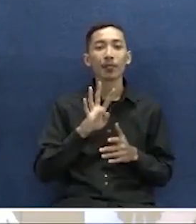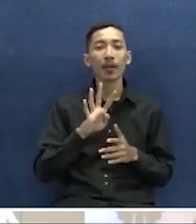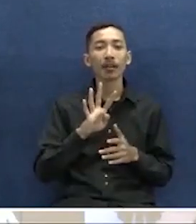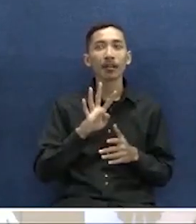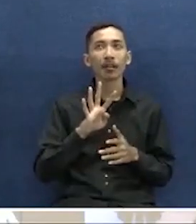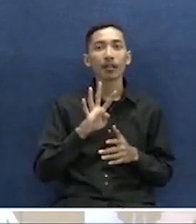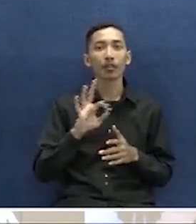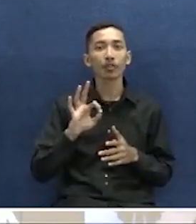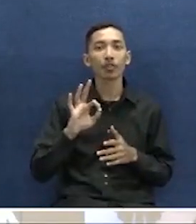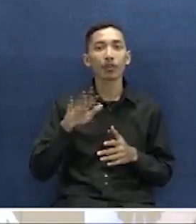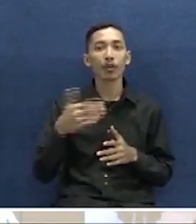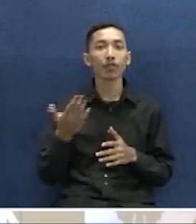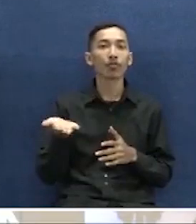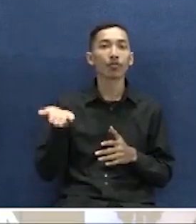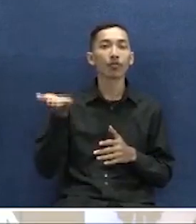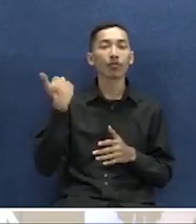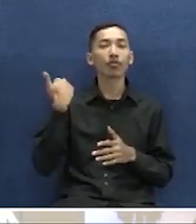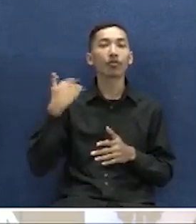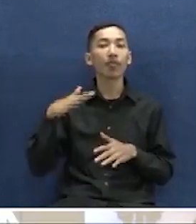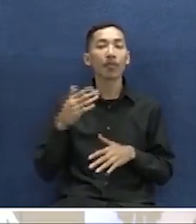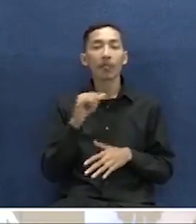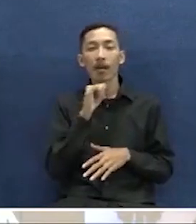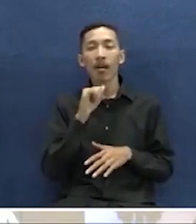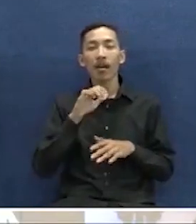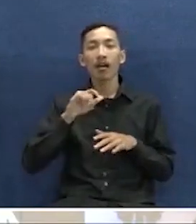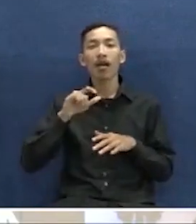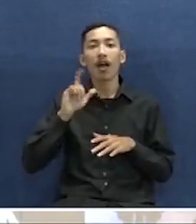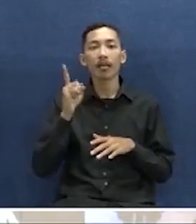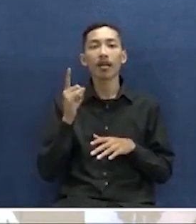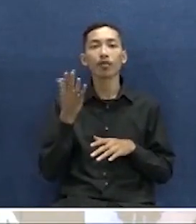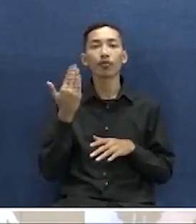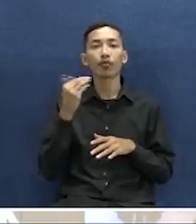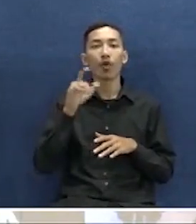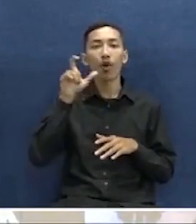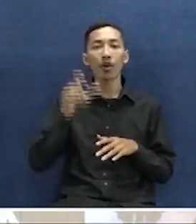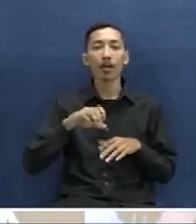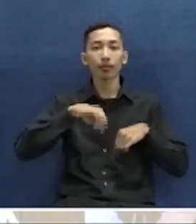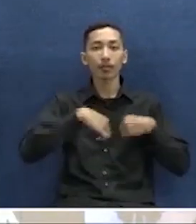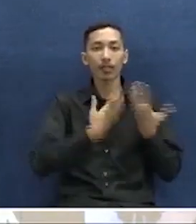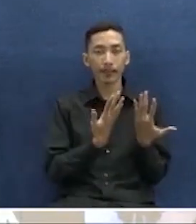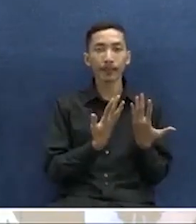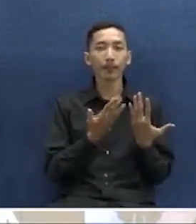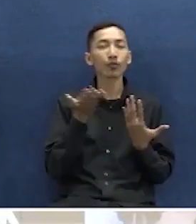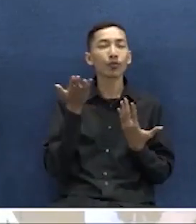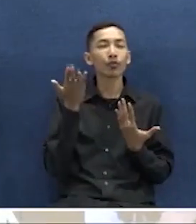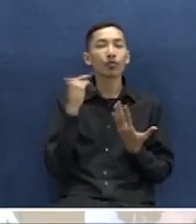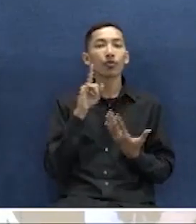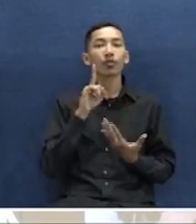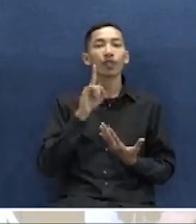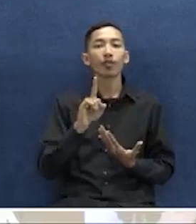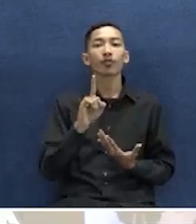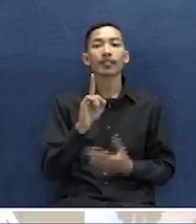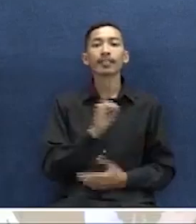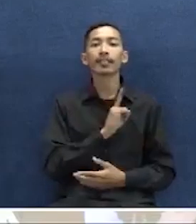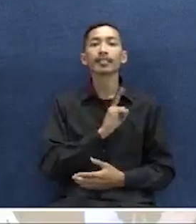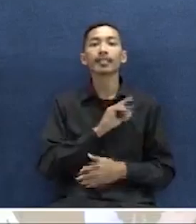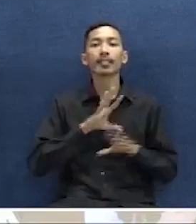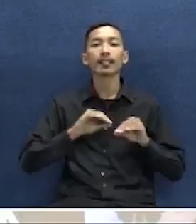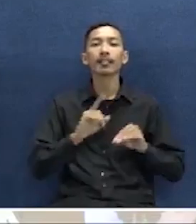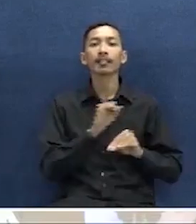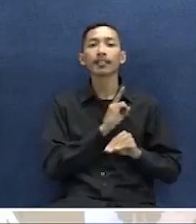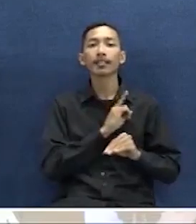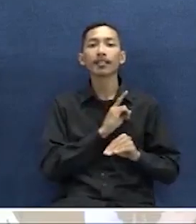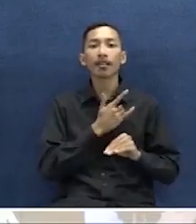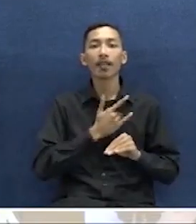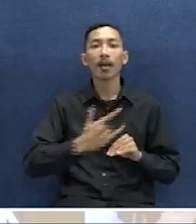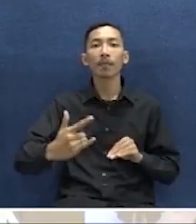sendirian dia hanya mengandalkan kepada Allah Hai satin bisnisnya 1400 tahun yang Hai